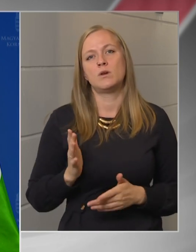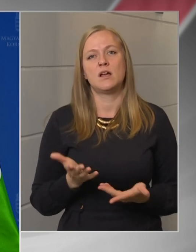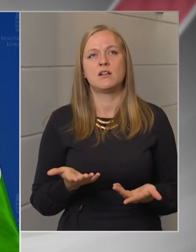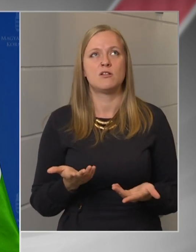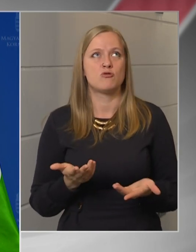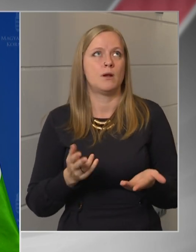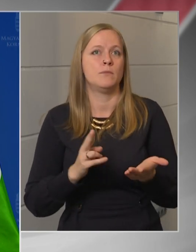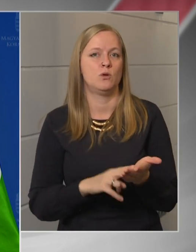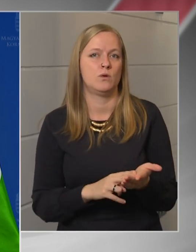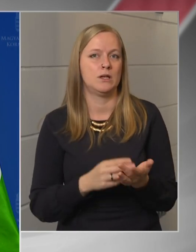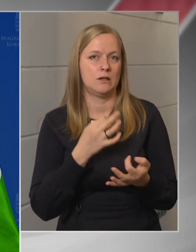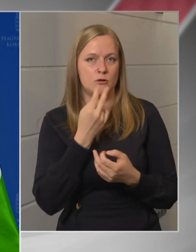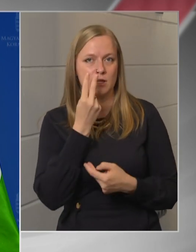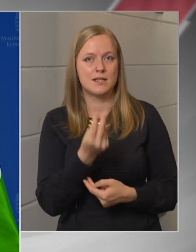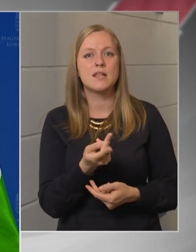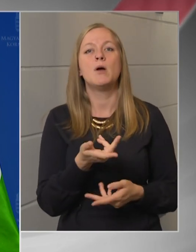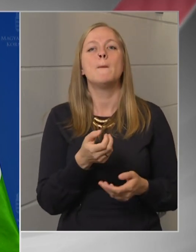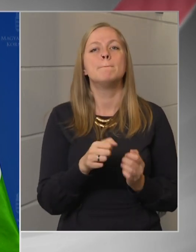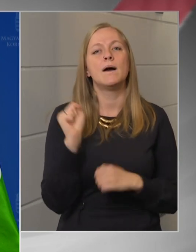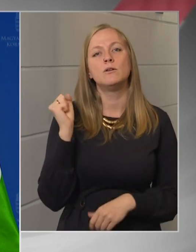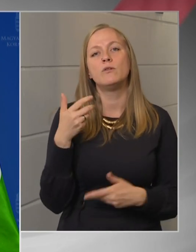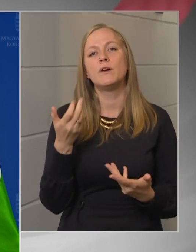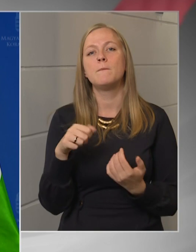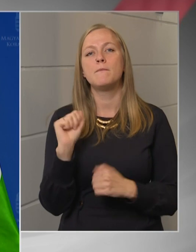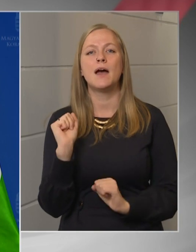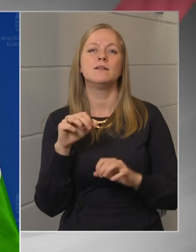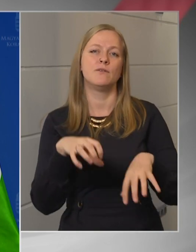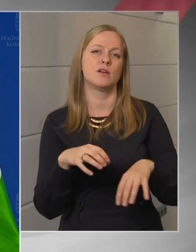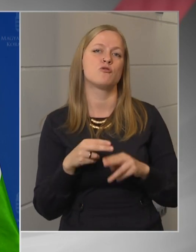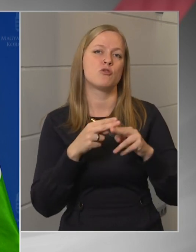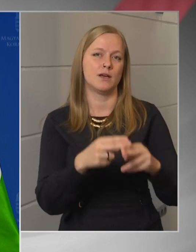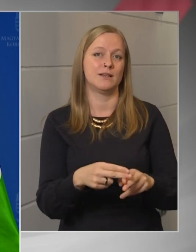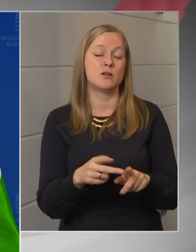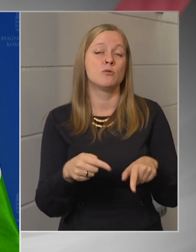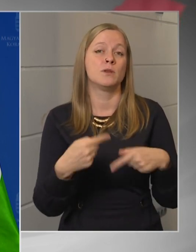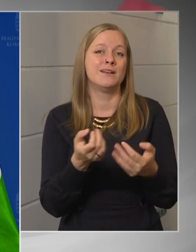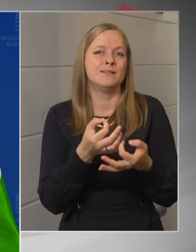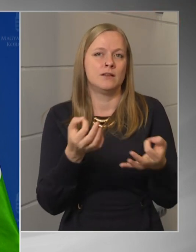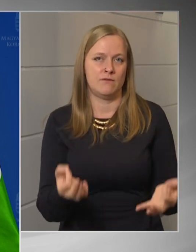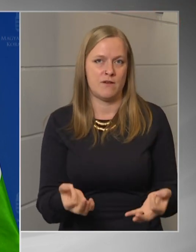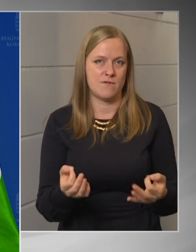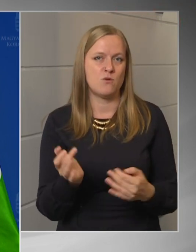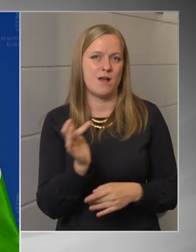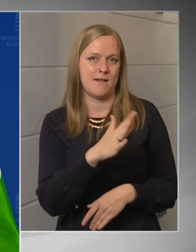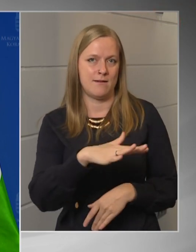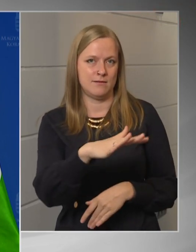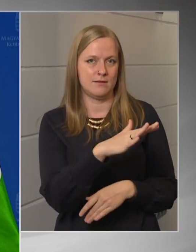kérdésként kezelem, amelyek pártot vagy párttevékenységet segítettek. És miután itt nyilvánvaló, hogy az ellenzék